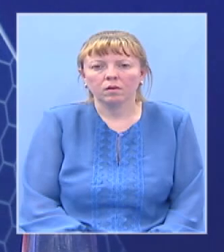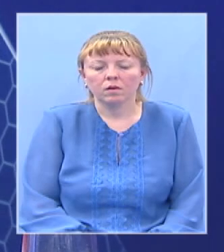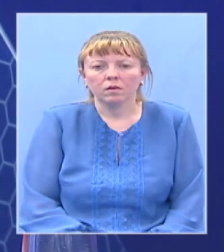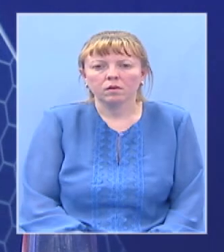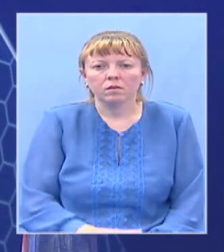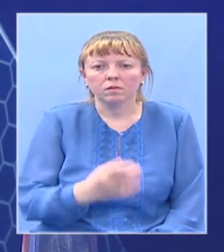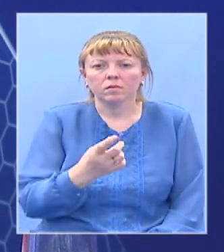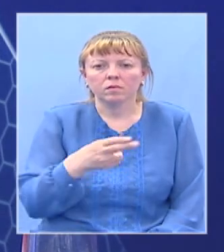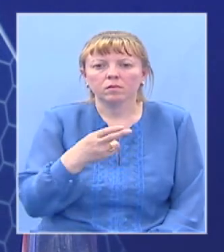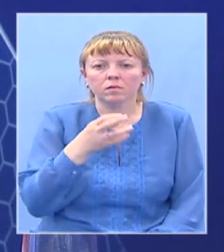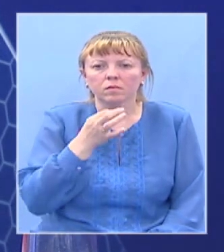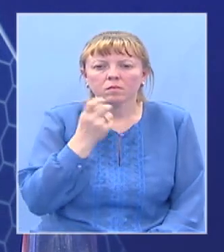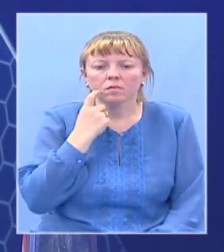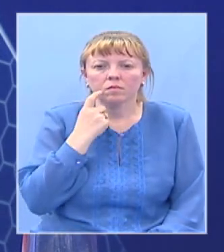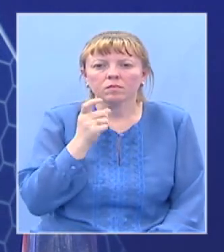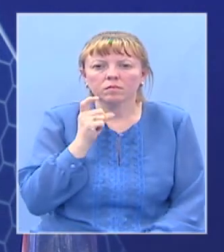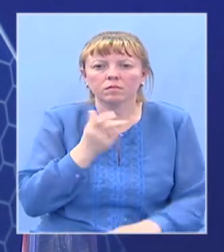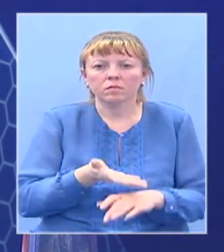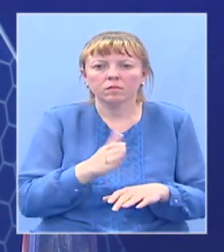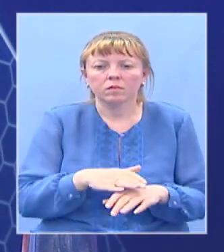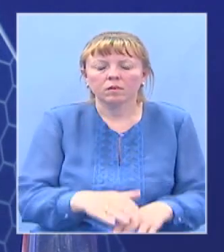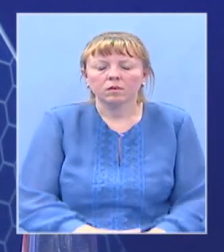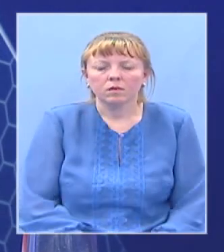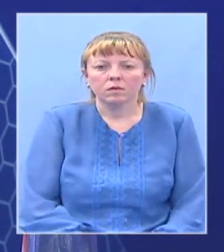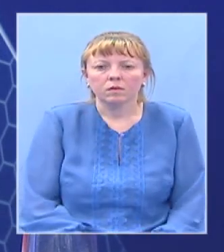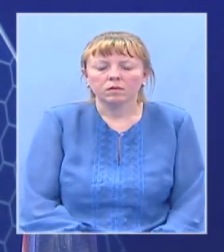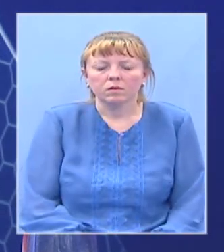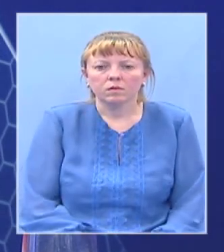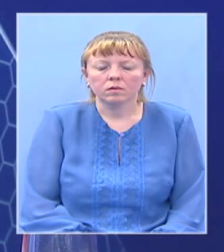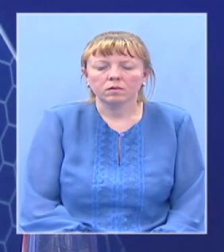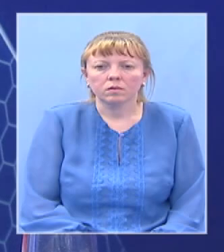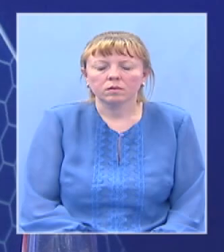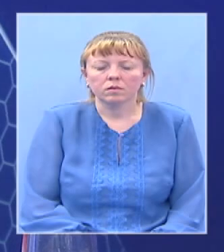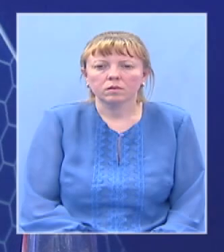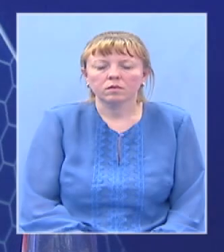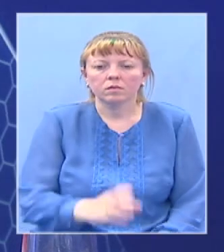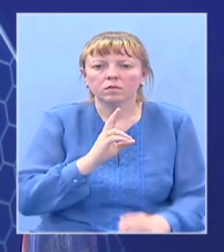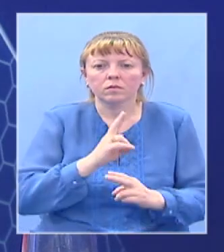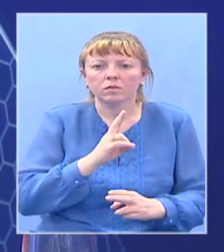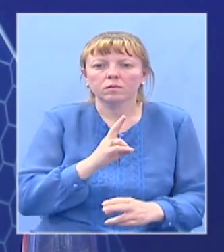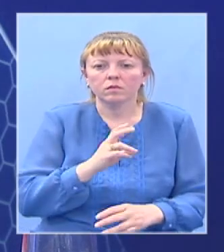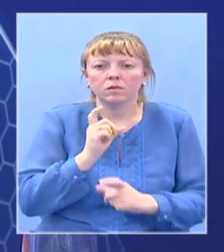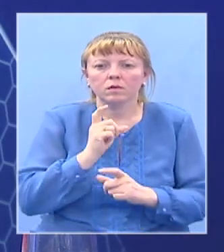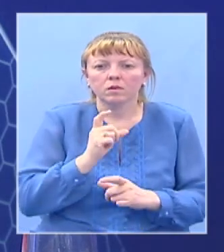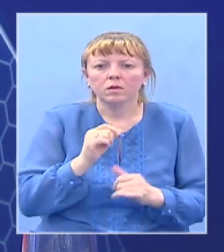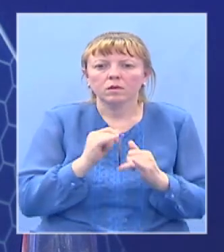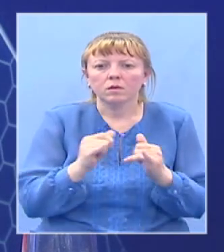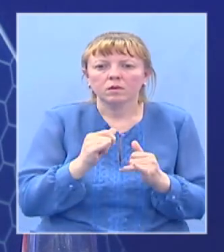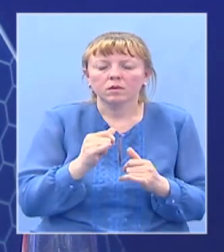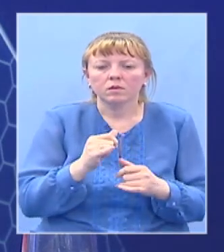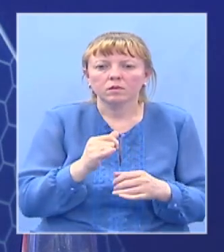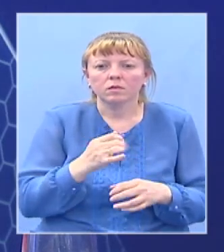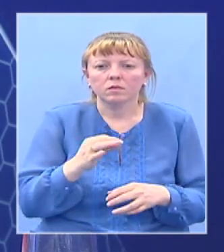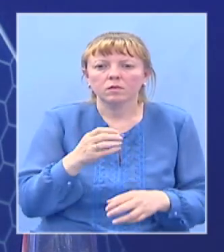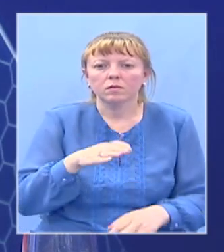по городу часто можно увидеть большегрузы наверняка это связано с ремонтом и есть такие жалобы что большегрузы разбивают Дороги которые